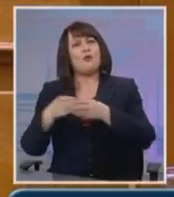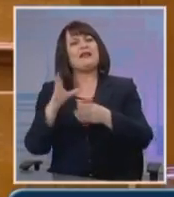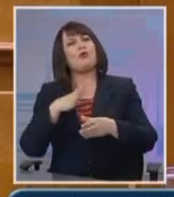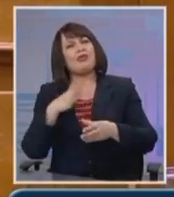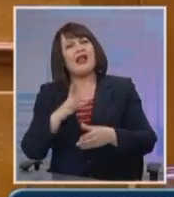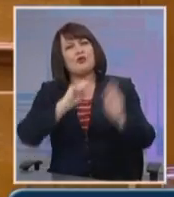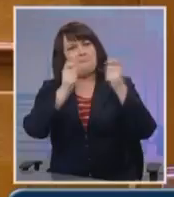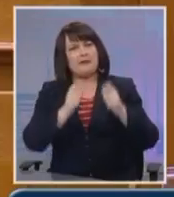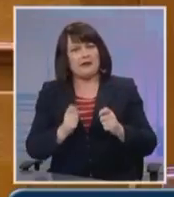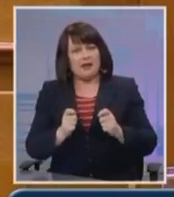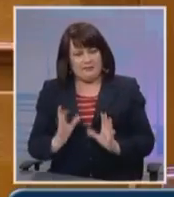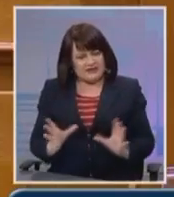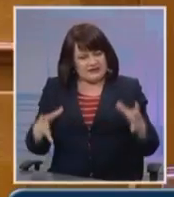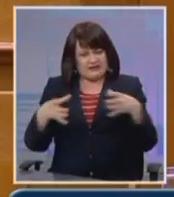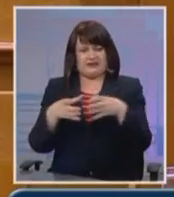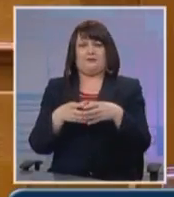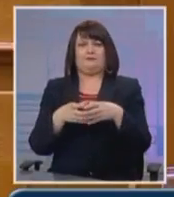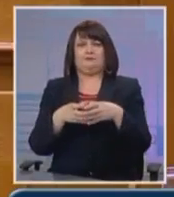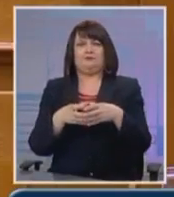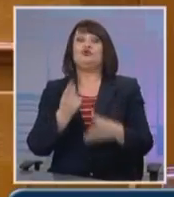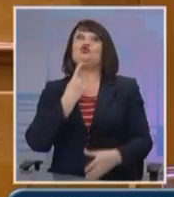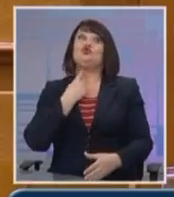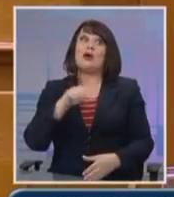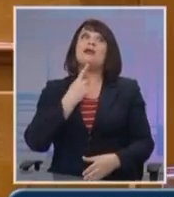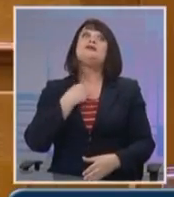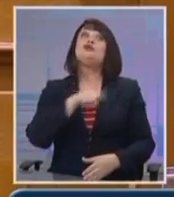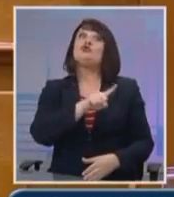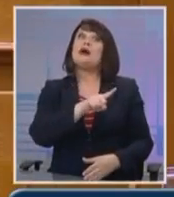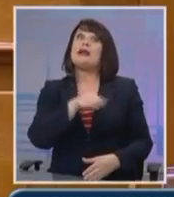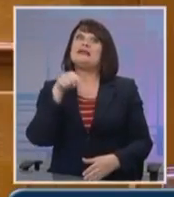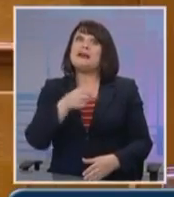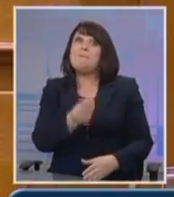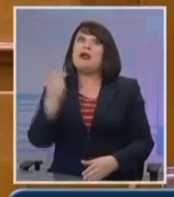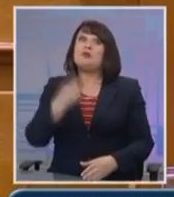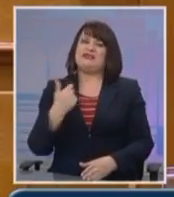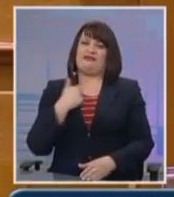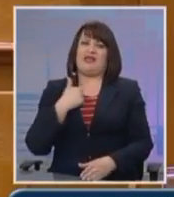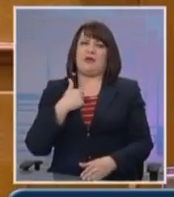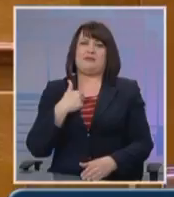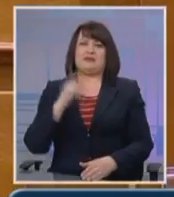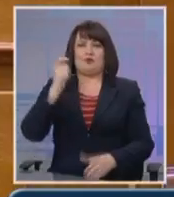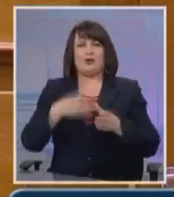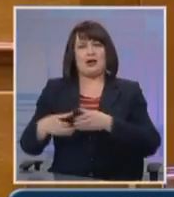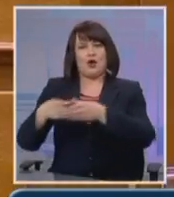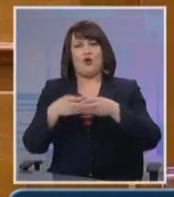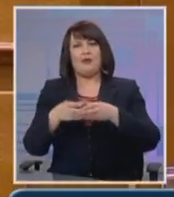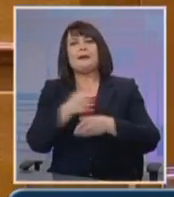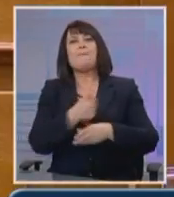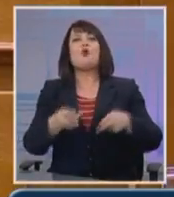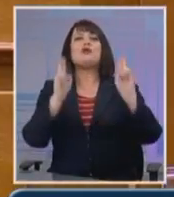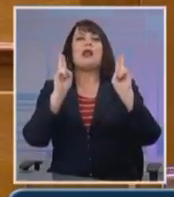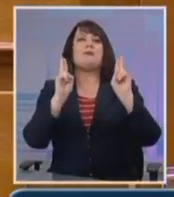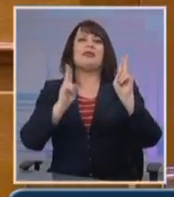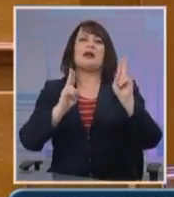το μεταρρυθμιστικό μέτωπο, είτε σας αρέσει είτε όχι, είναι σήμερα πλειοψηφικό. Και αποτελεί τη μόνη ελπίδα του ελληνικού